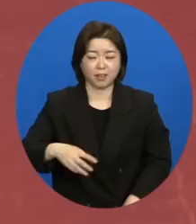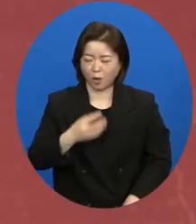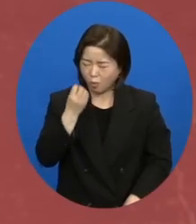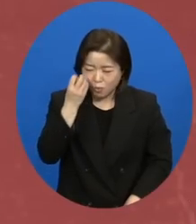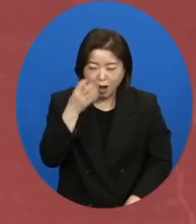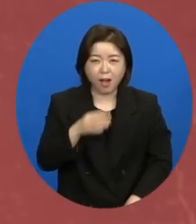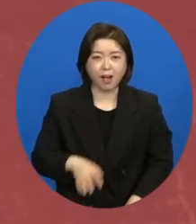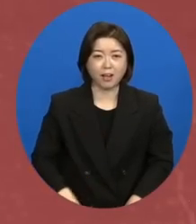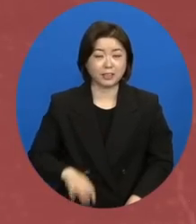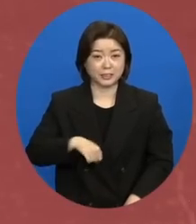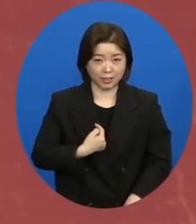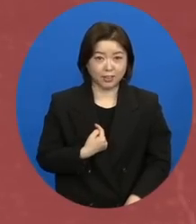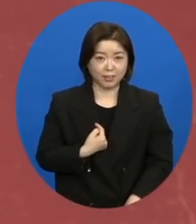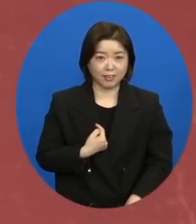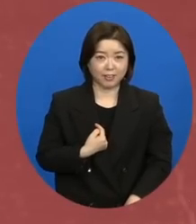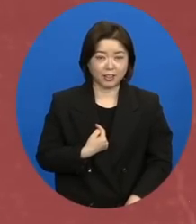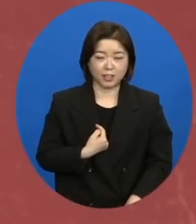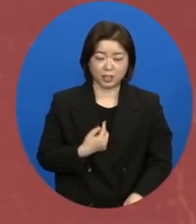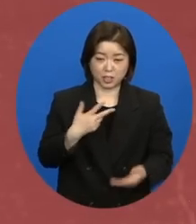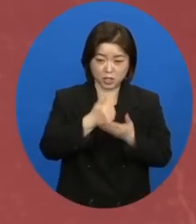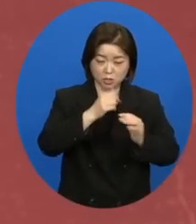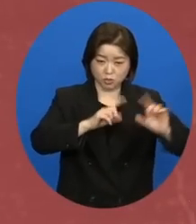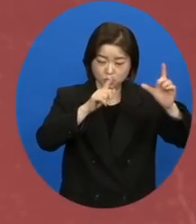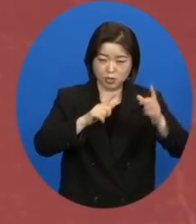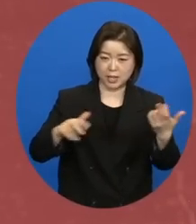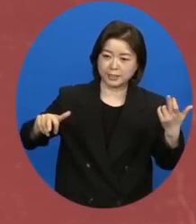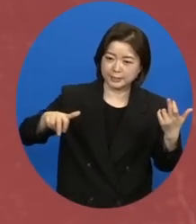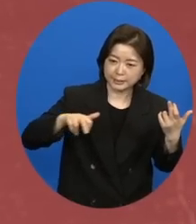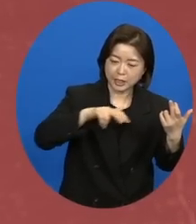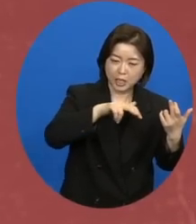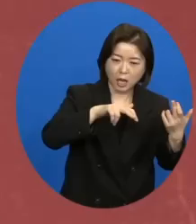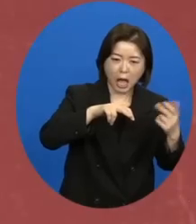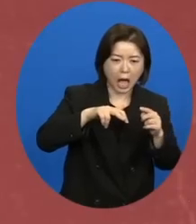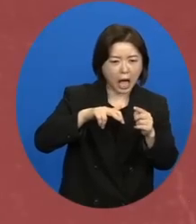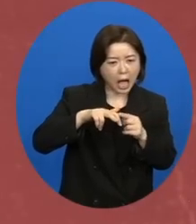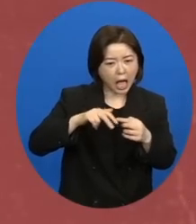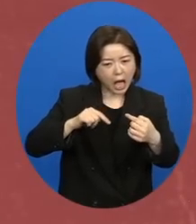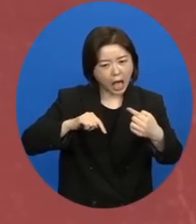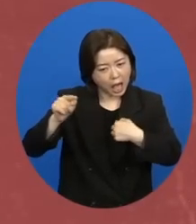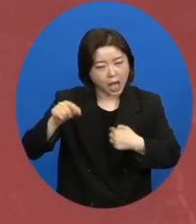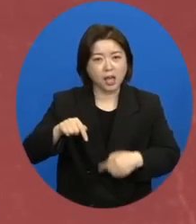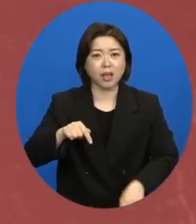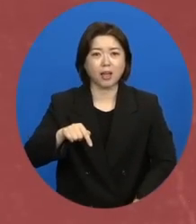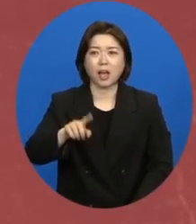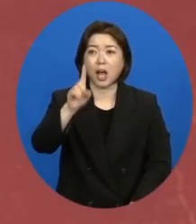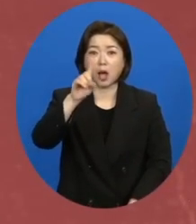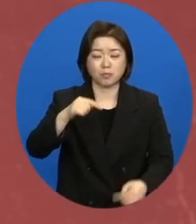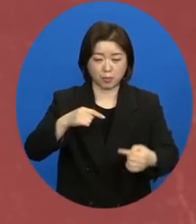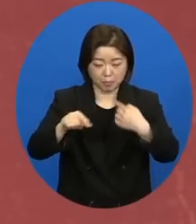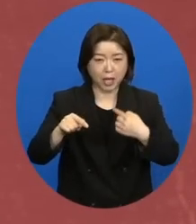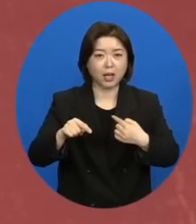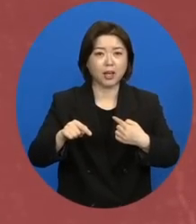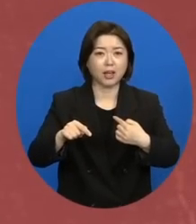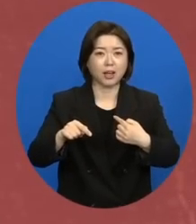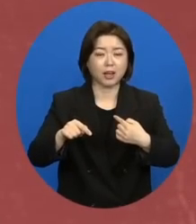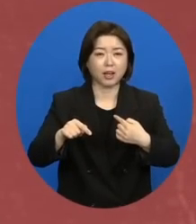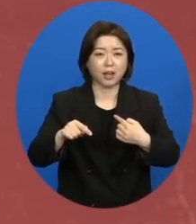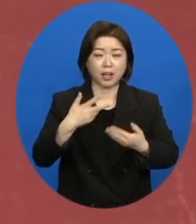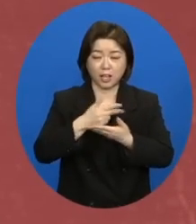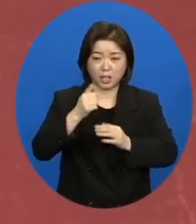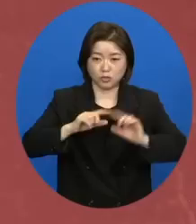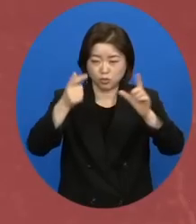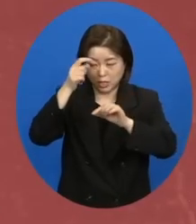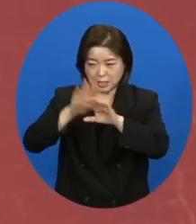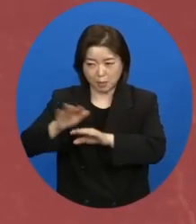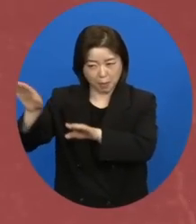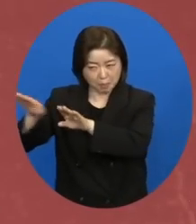신기한 거야. 자기는 주일날 산에 가면 다리가 부러진다는 거야. 한번 부러졌대요. 주일날 입에 안